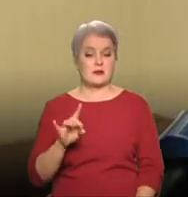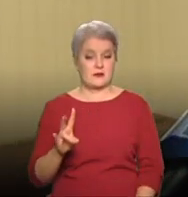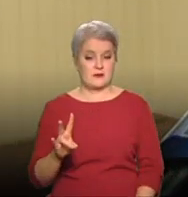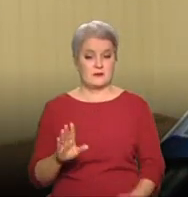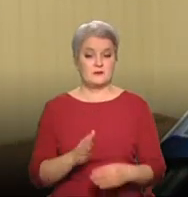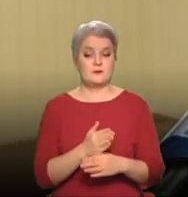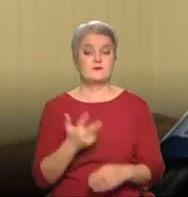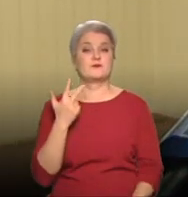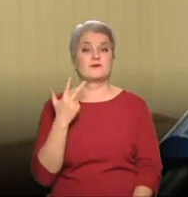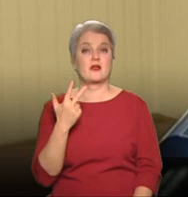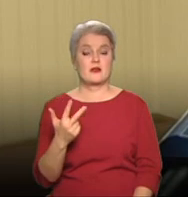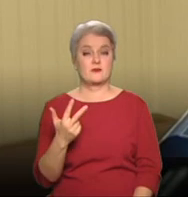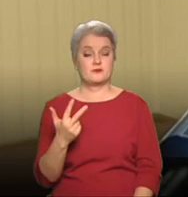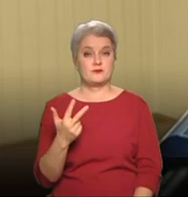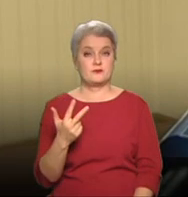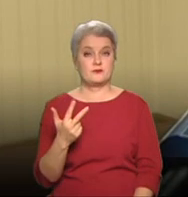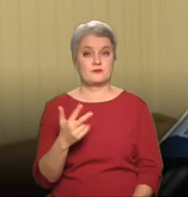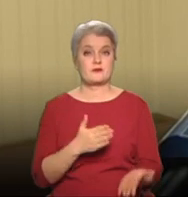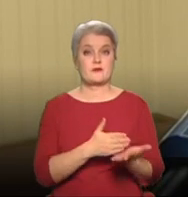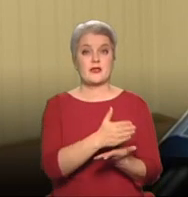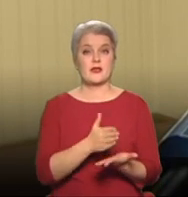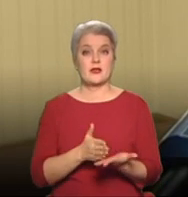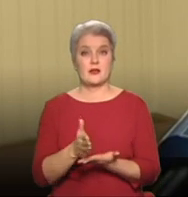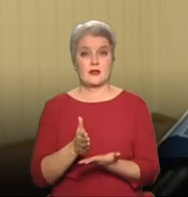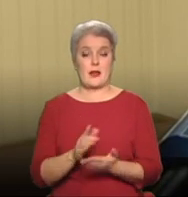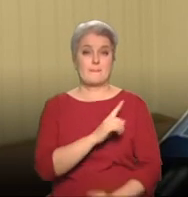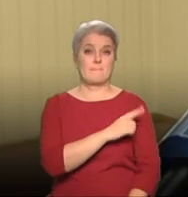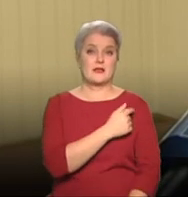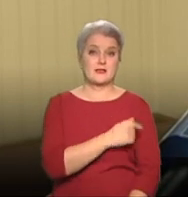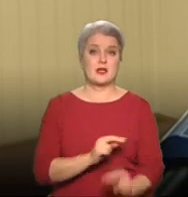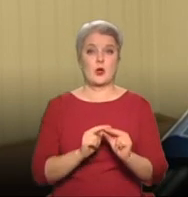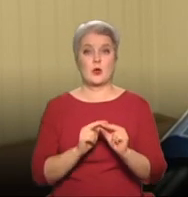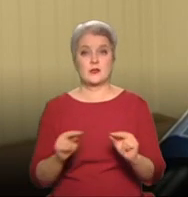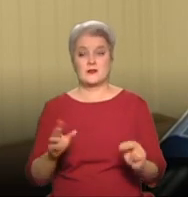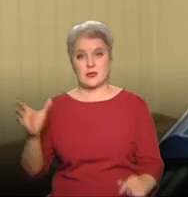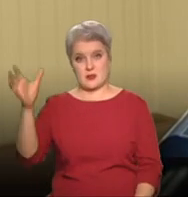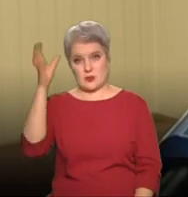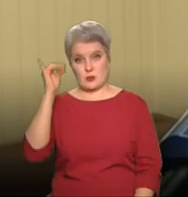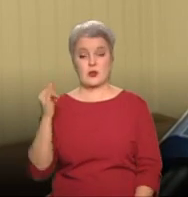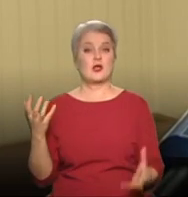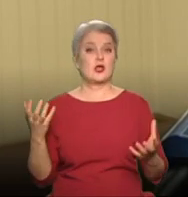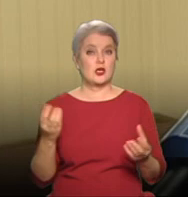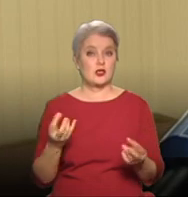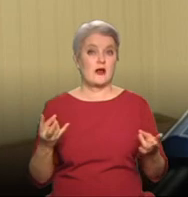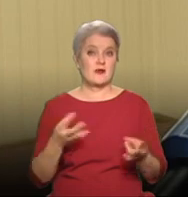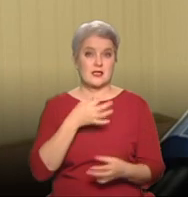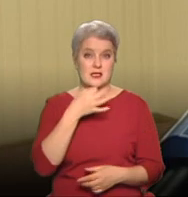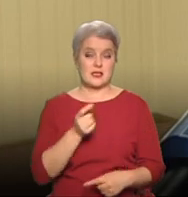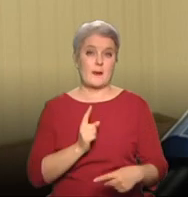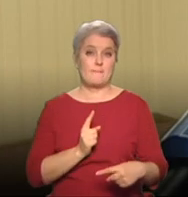3 чіткі гілки, так це назвемо. Це медицина, освіта та наука. І ще варто зазначити, що половина